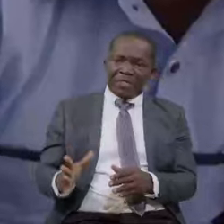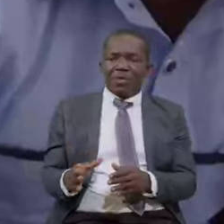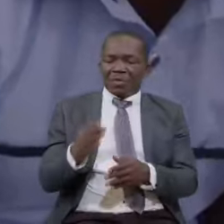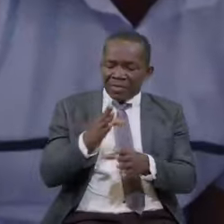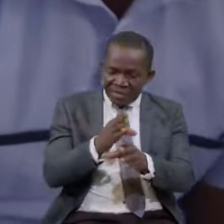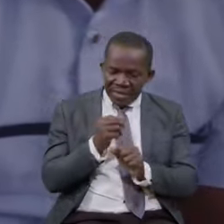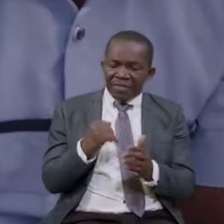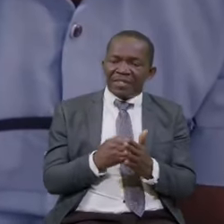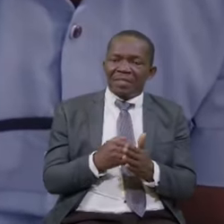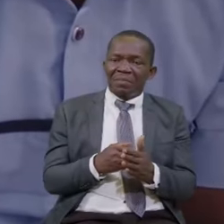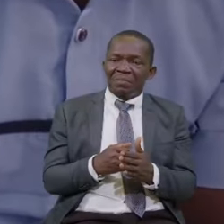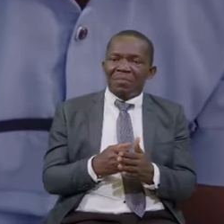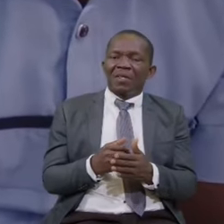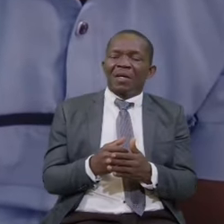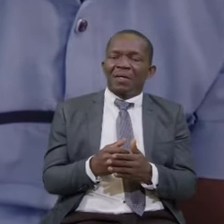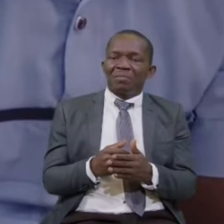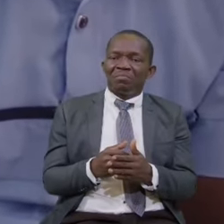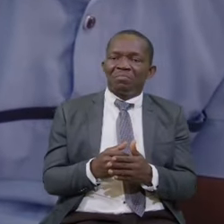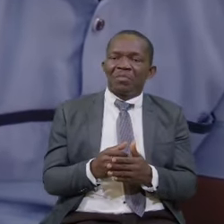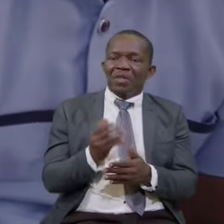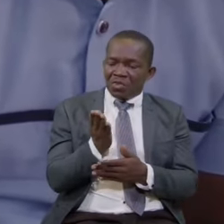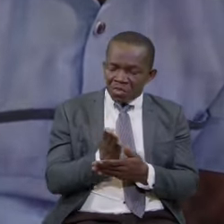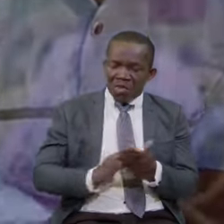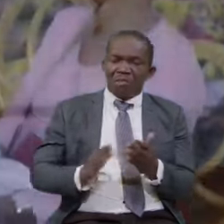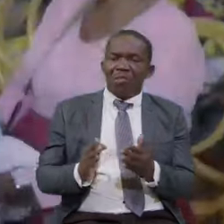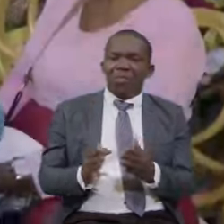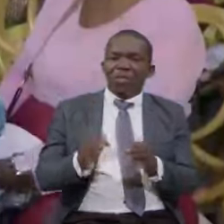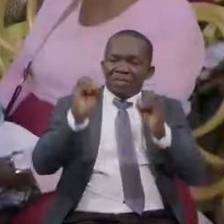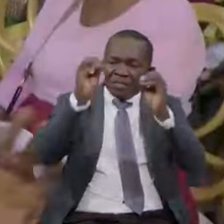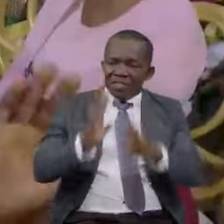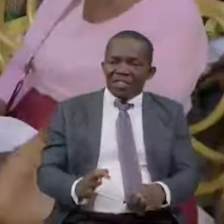reço il a donné les autres comme enseignants